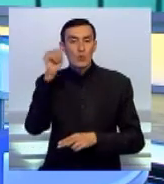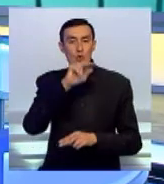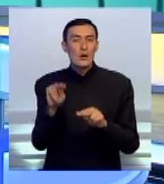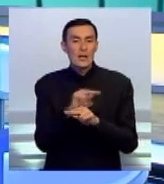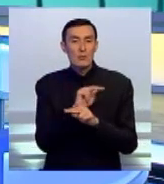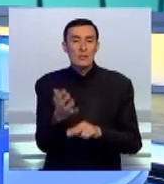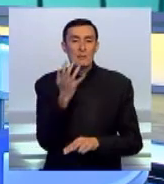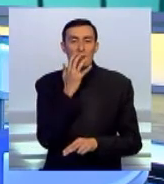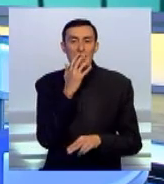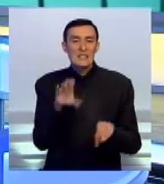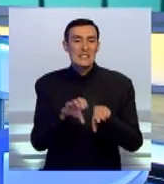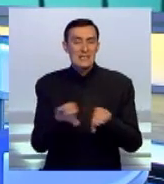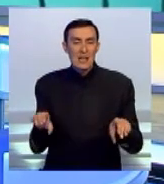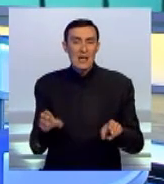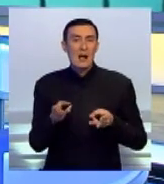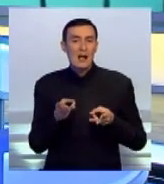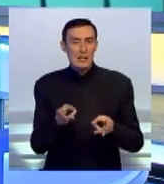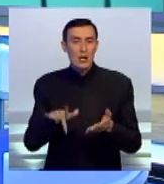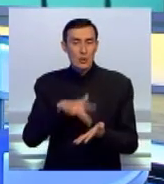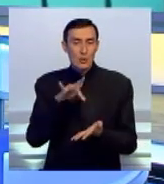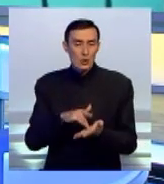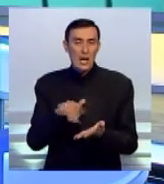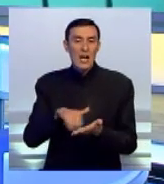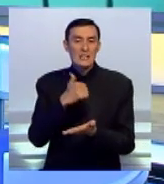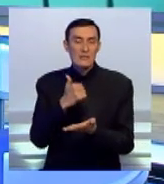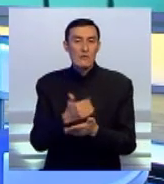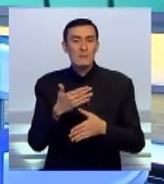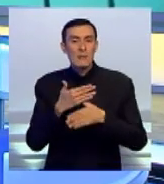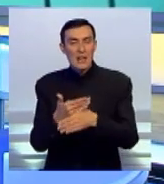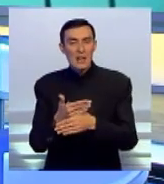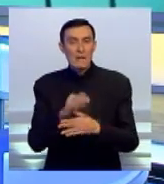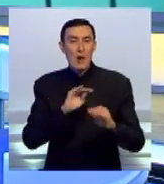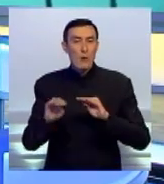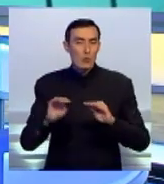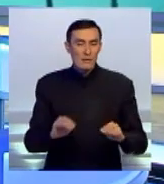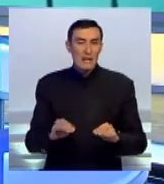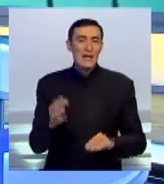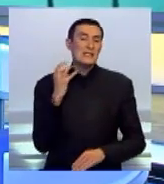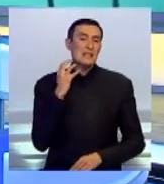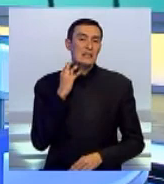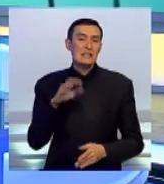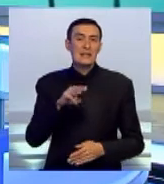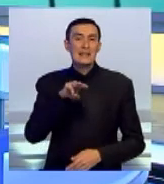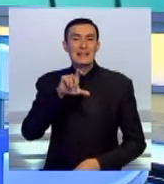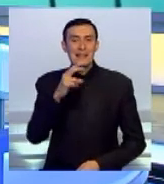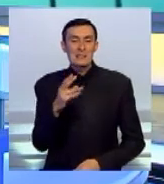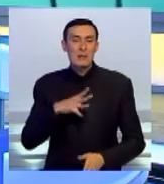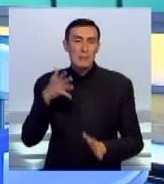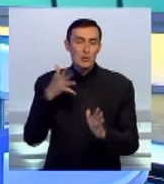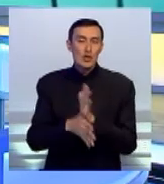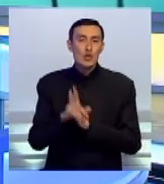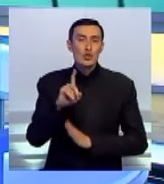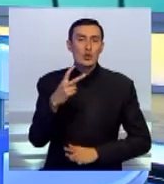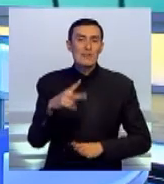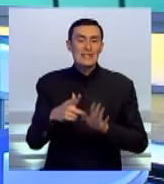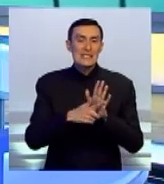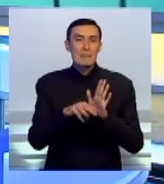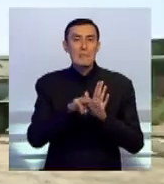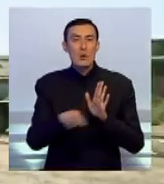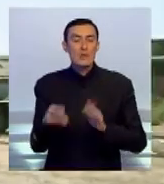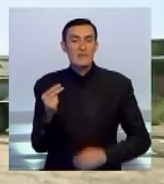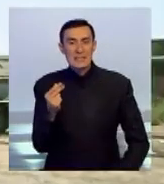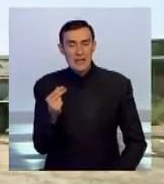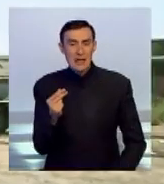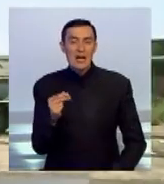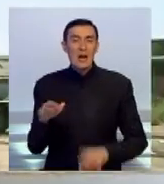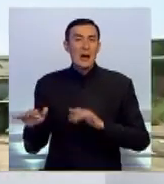на ремонт тепловых сетей, котельных города, основного и вспомогательного оборудования Кызылординской ТЭЦ потрачено 127 миллионов тенге.